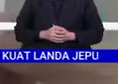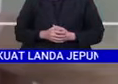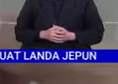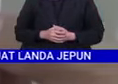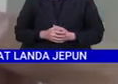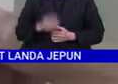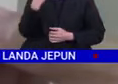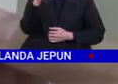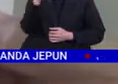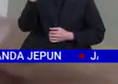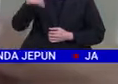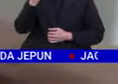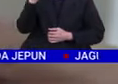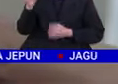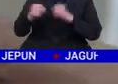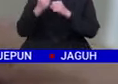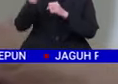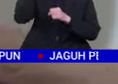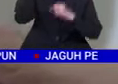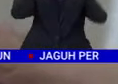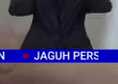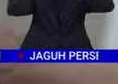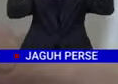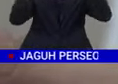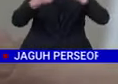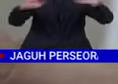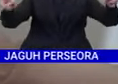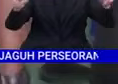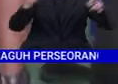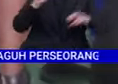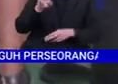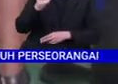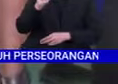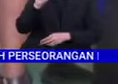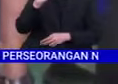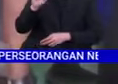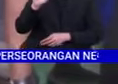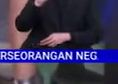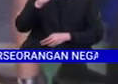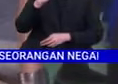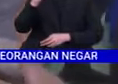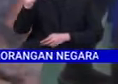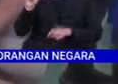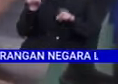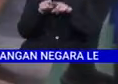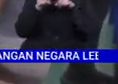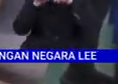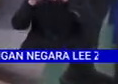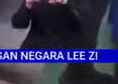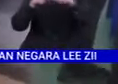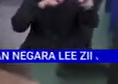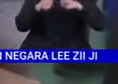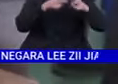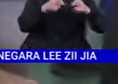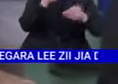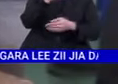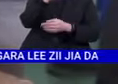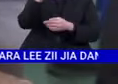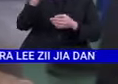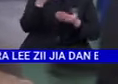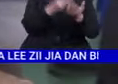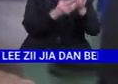B12 November tahun lalu Perdana Menteri telah melancarkan wakaf ada ia selari dengan hasrat pada untuk mengurutkan aset